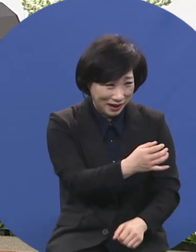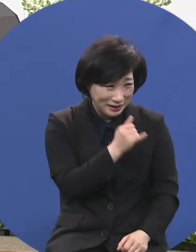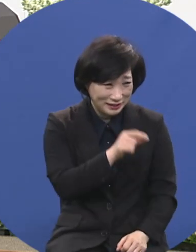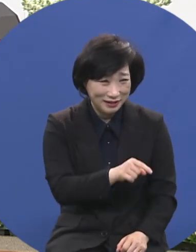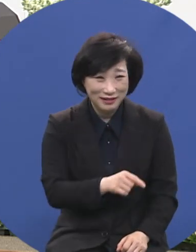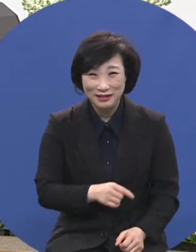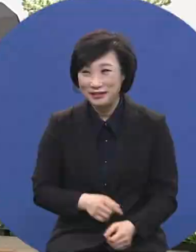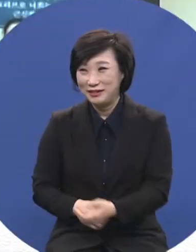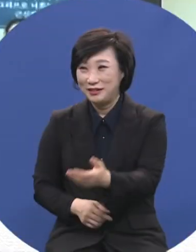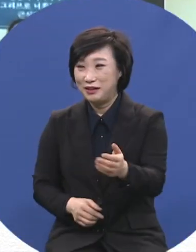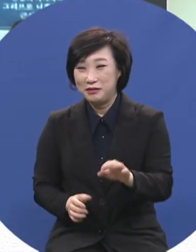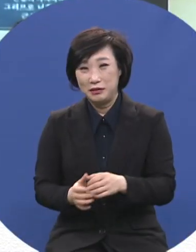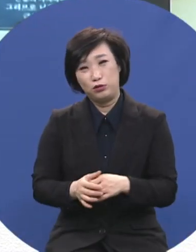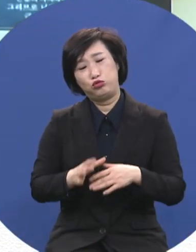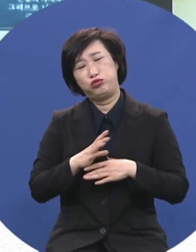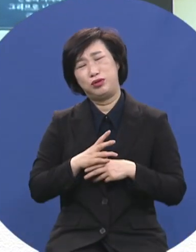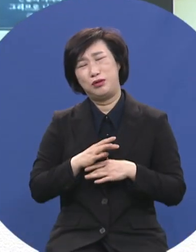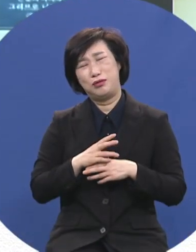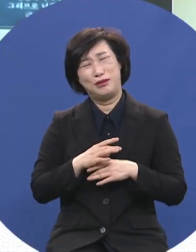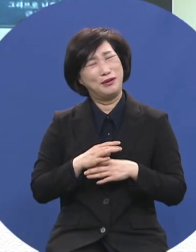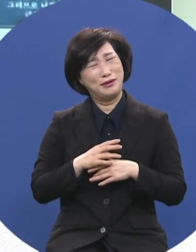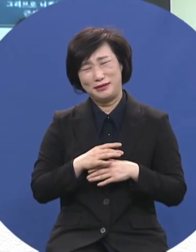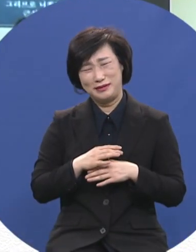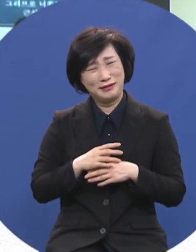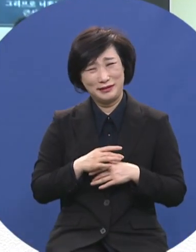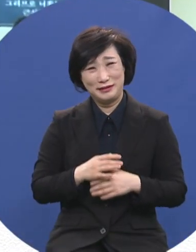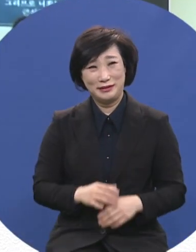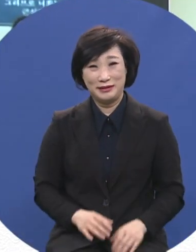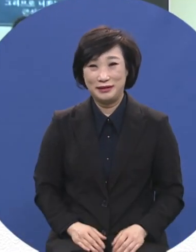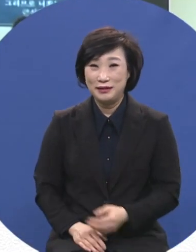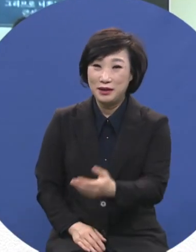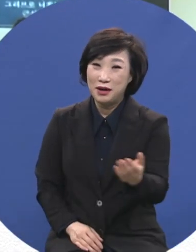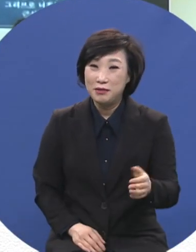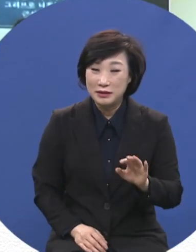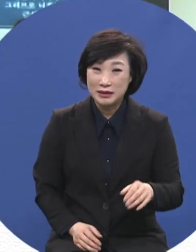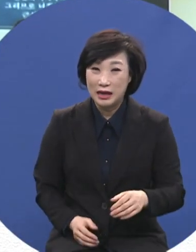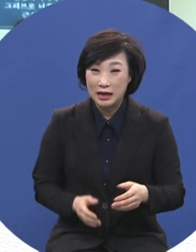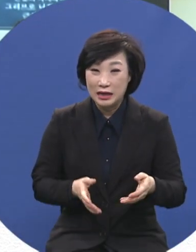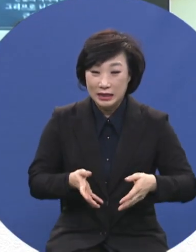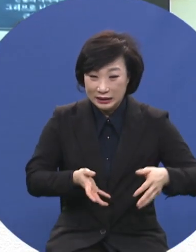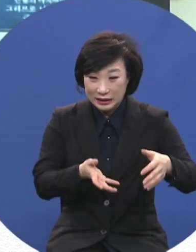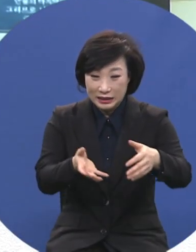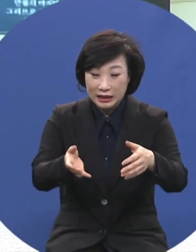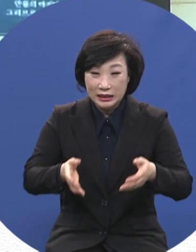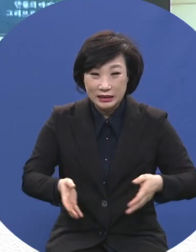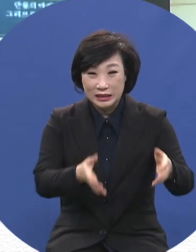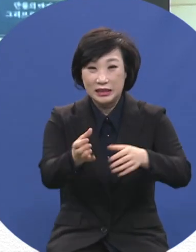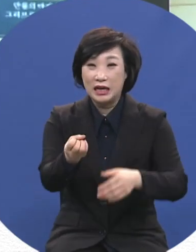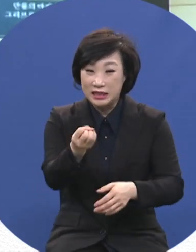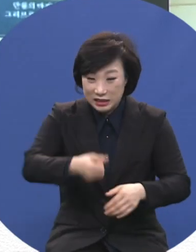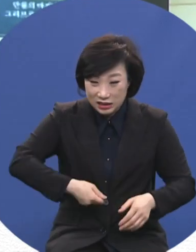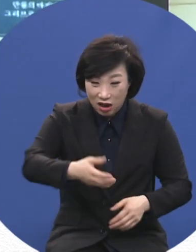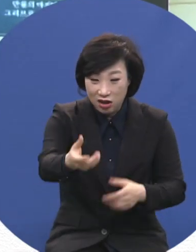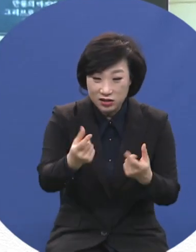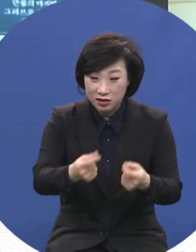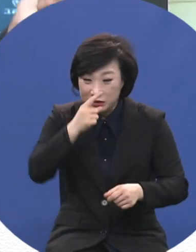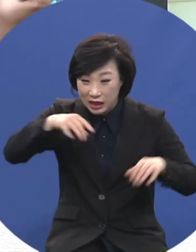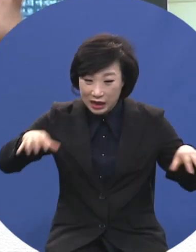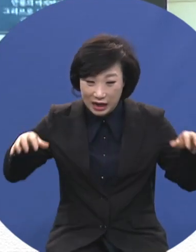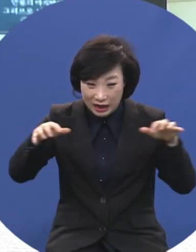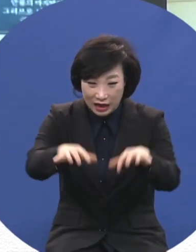여러분도 그래. 두려운 일이야. 누가 이렇게 길바닥에 떨어진 시처럼 얼른